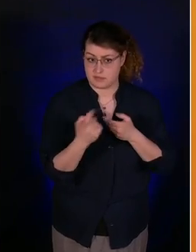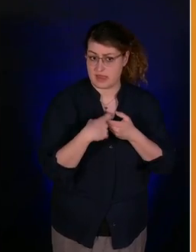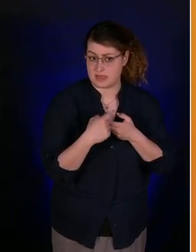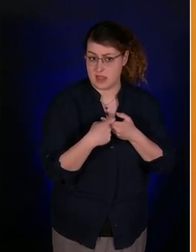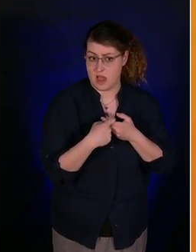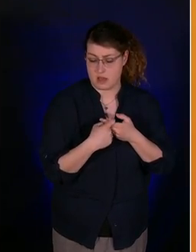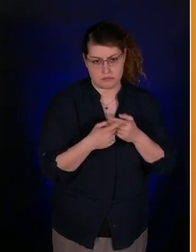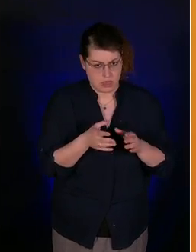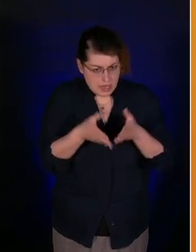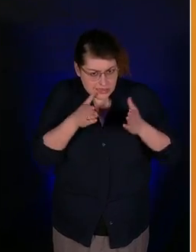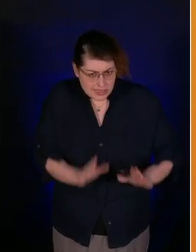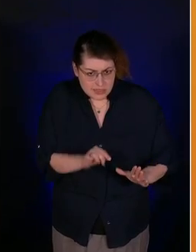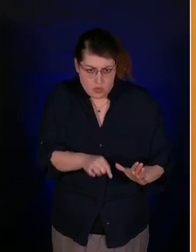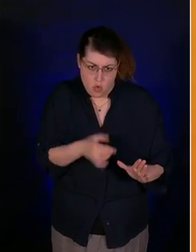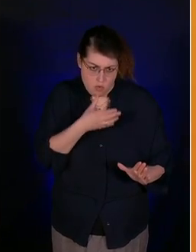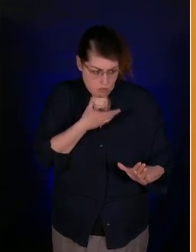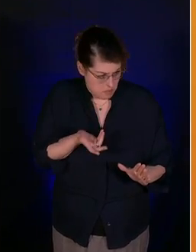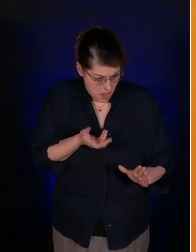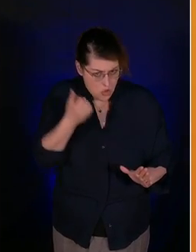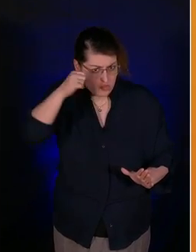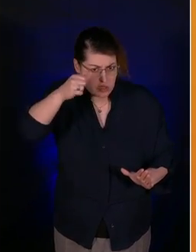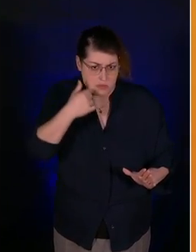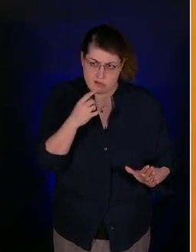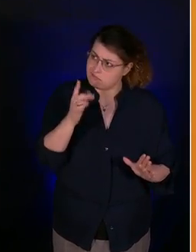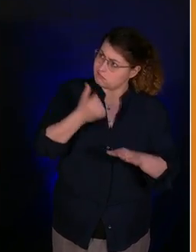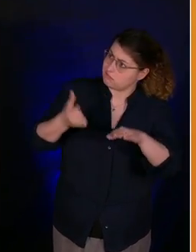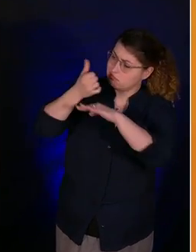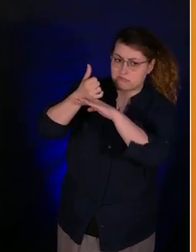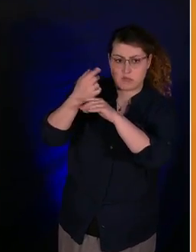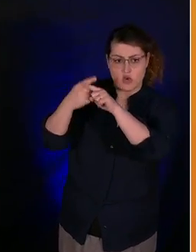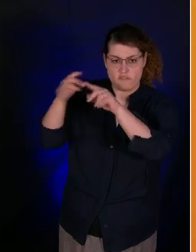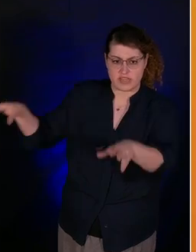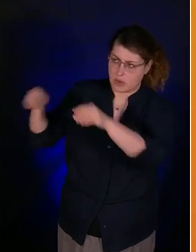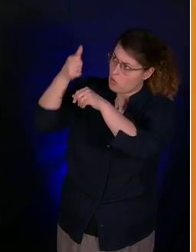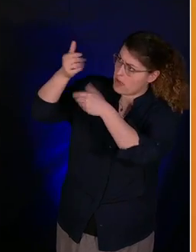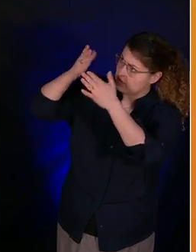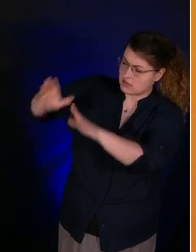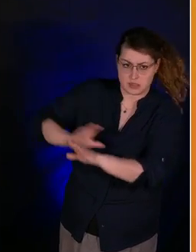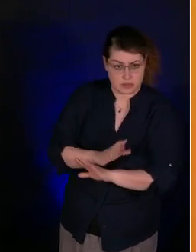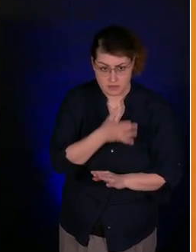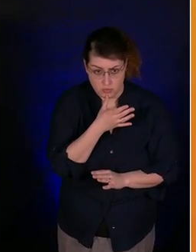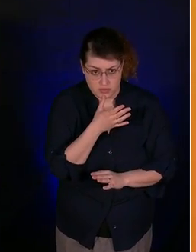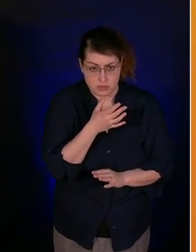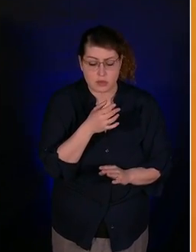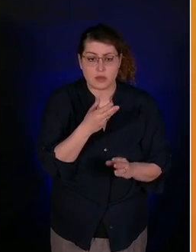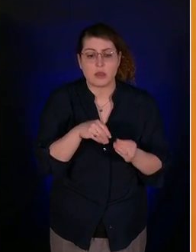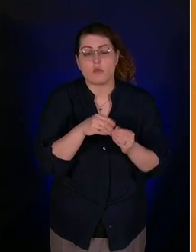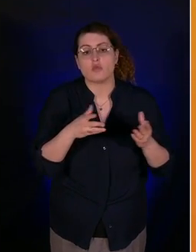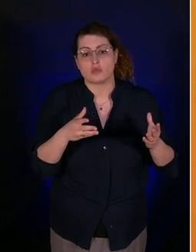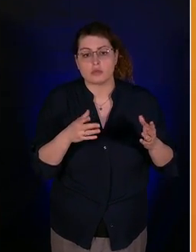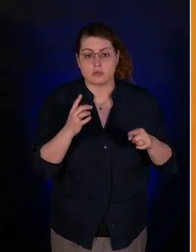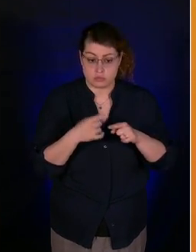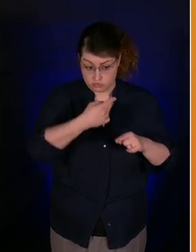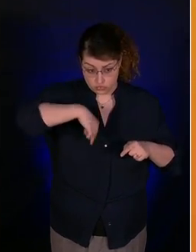telle décision ne peut se prendre uniquement par les dirigeants confédéraux. L'unification syndicale implique